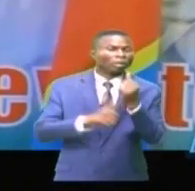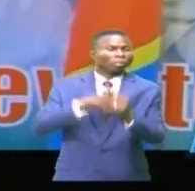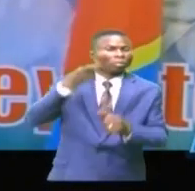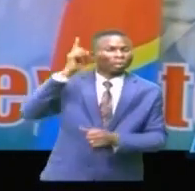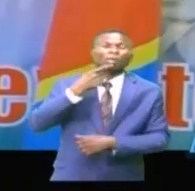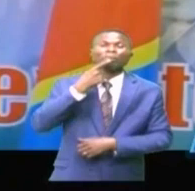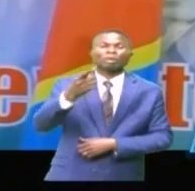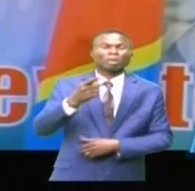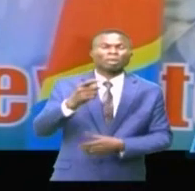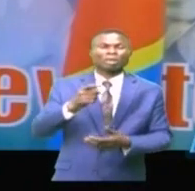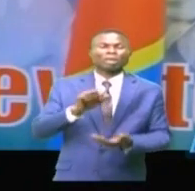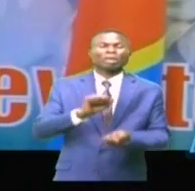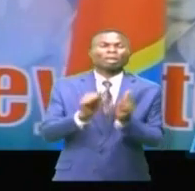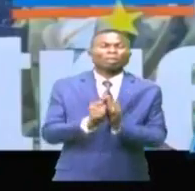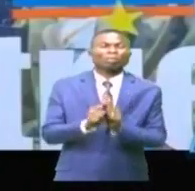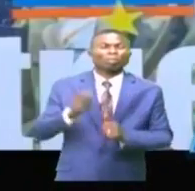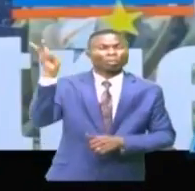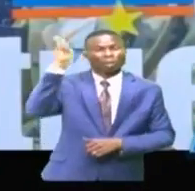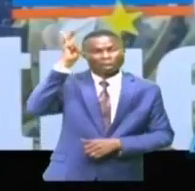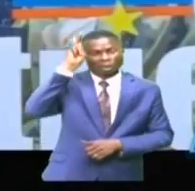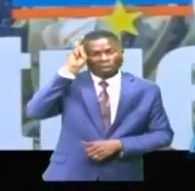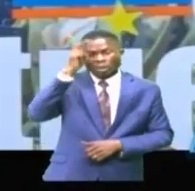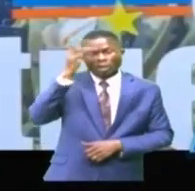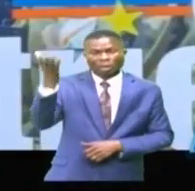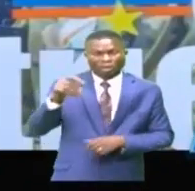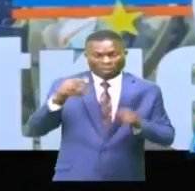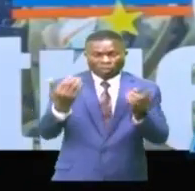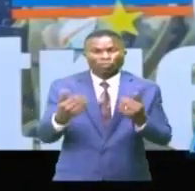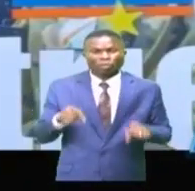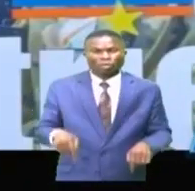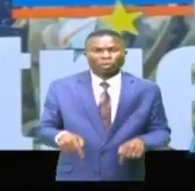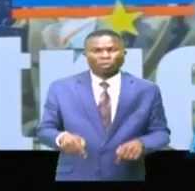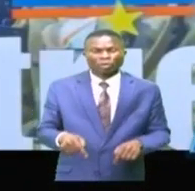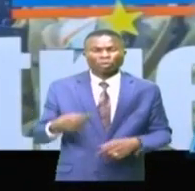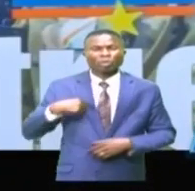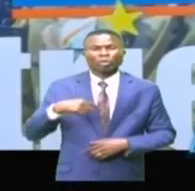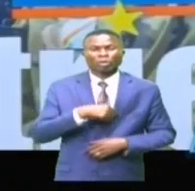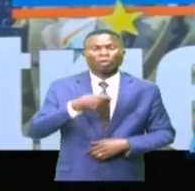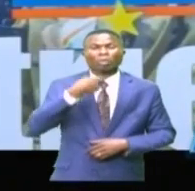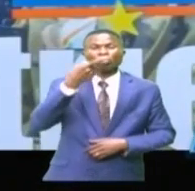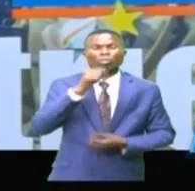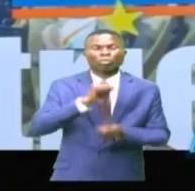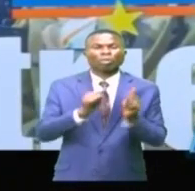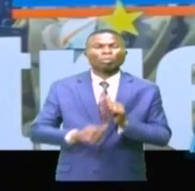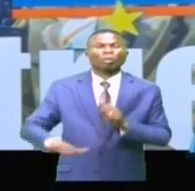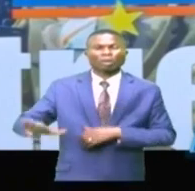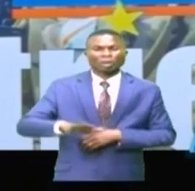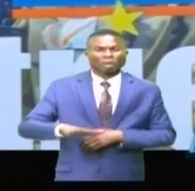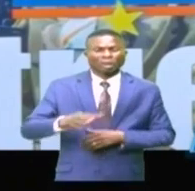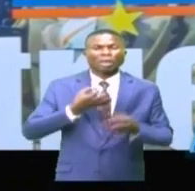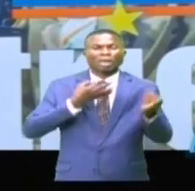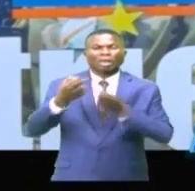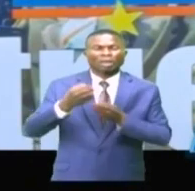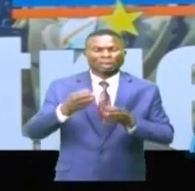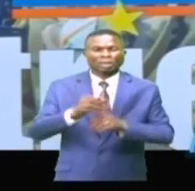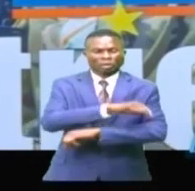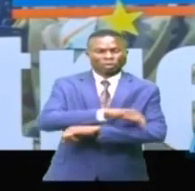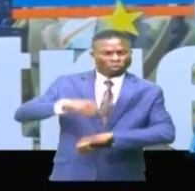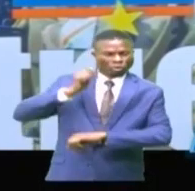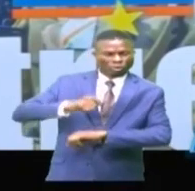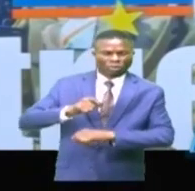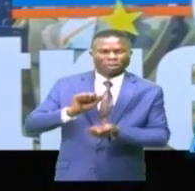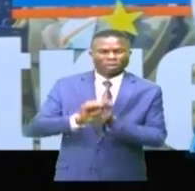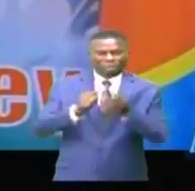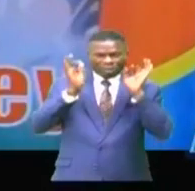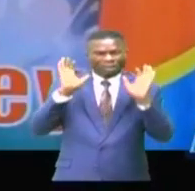venir dire tout c'était du Katanga mais pourquoi vous voulez aujourd'hui que nous voulons parler nation nous définir par les tribus c'est extrêmement